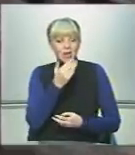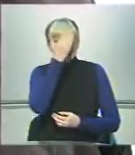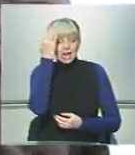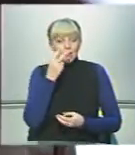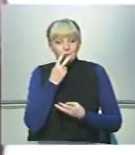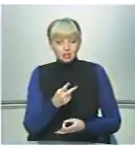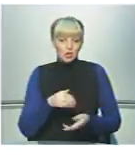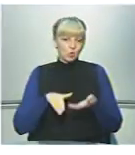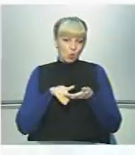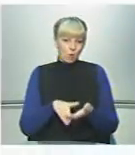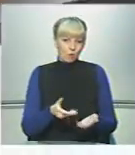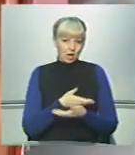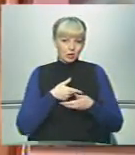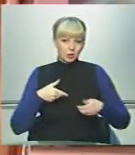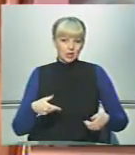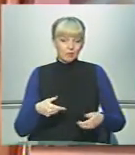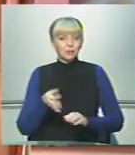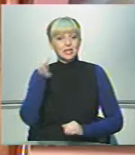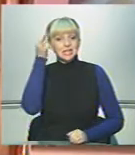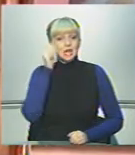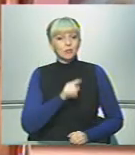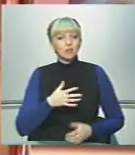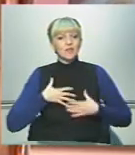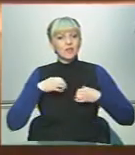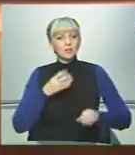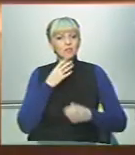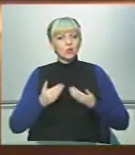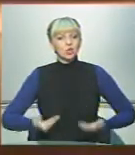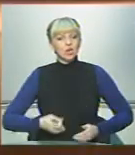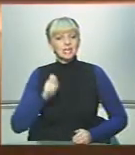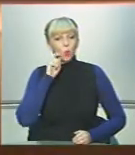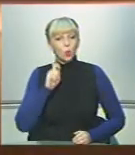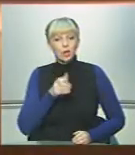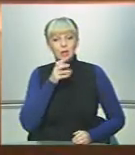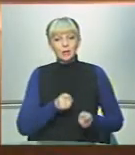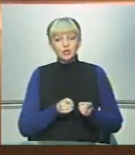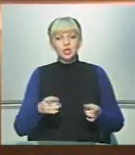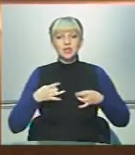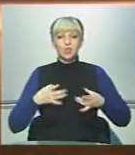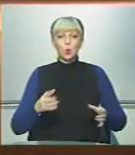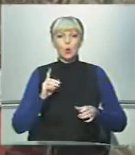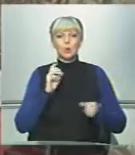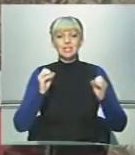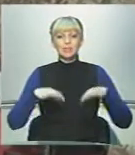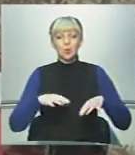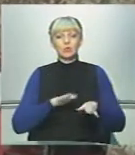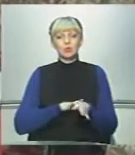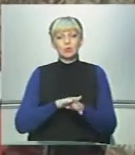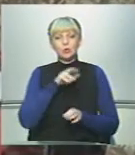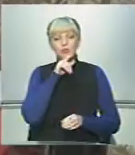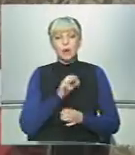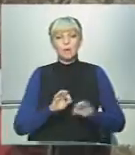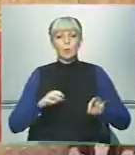на нас, допомагають нам. Згадували тих, хто віддав своє життя за Україну і під час урочистих зборів, що відбулися у